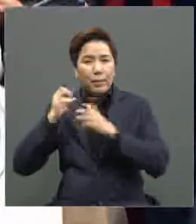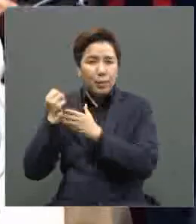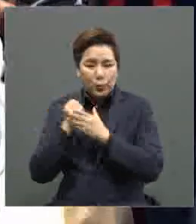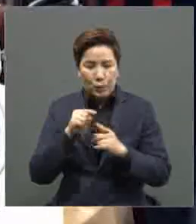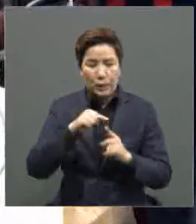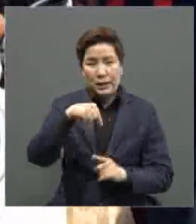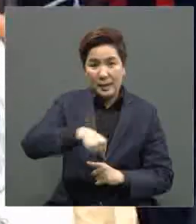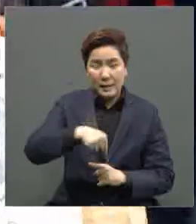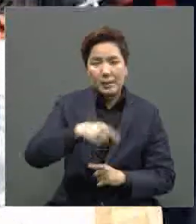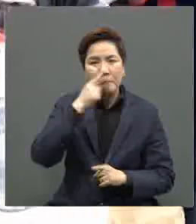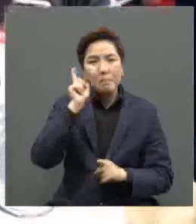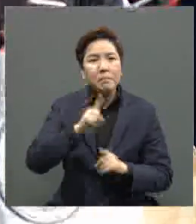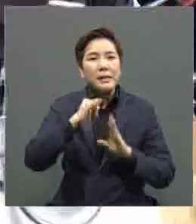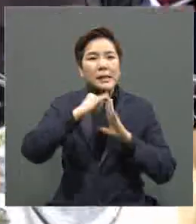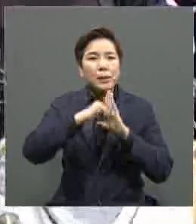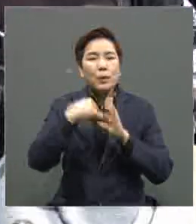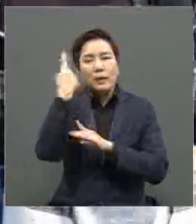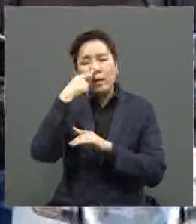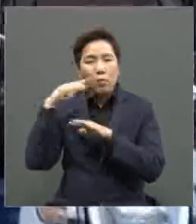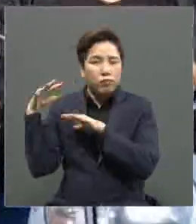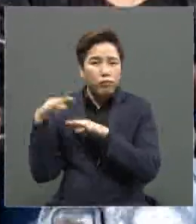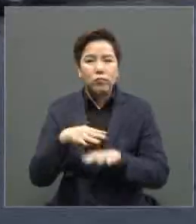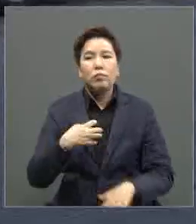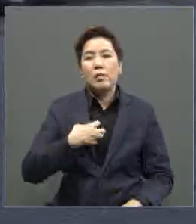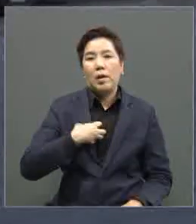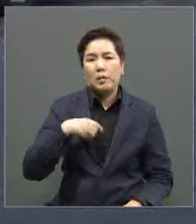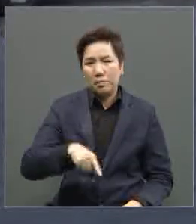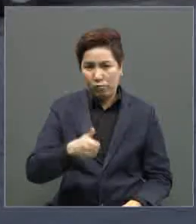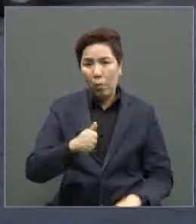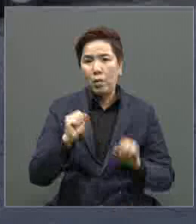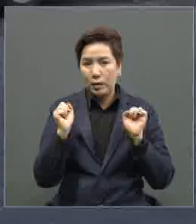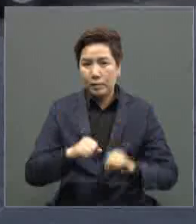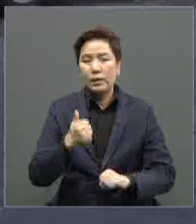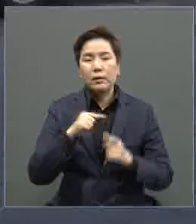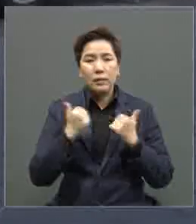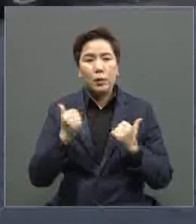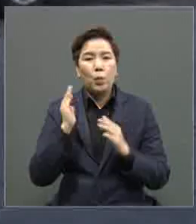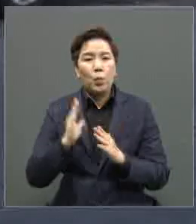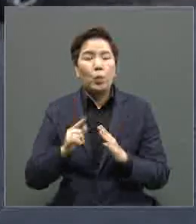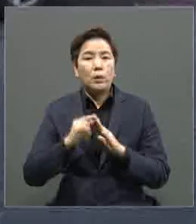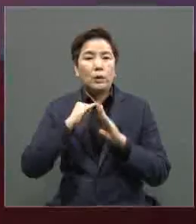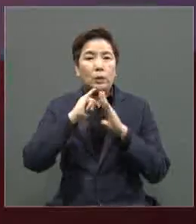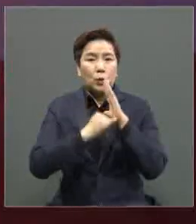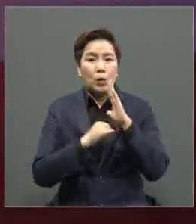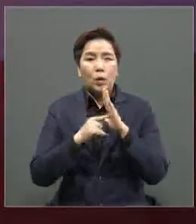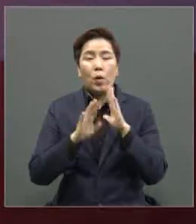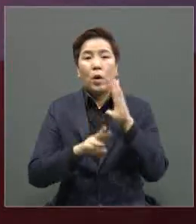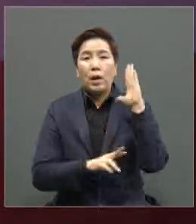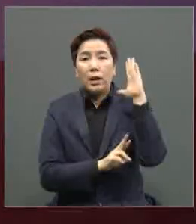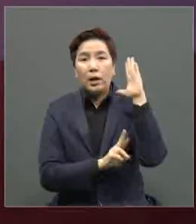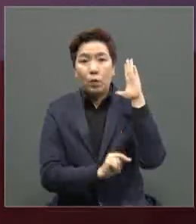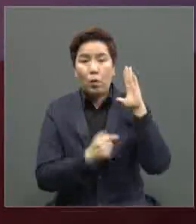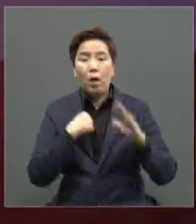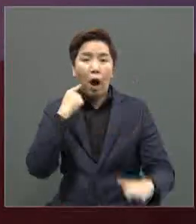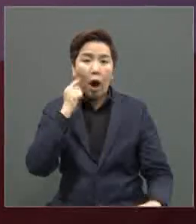จังหวัดระนองเป็นจังหวัดท่องเที่ยวเพราะมีศักยภาพส่วนประชาชนในจังหวัดค่ะได้ทราบข่าวว่านาย